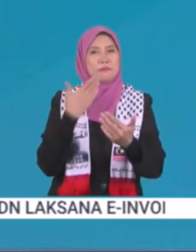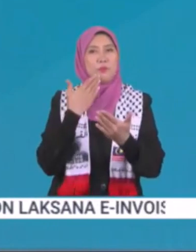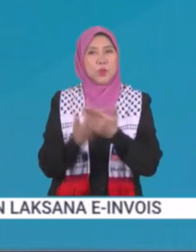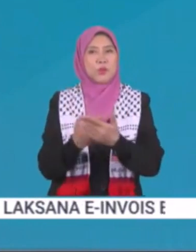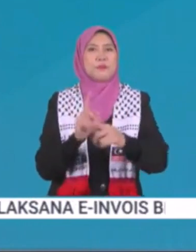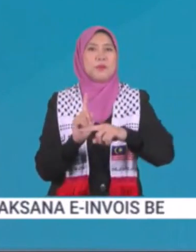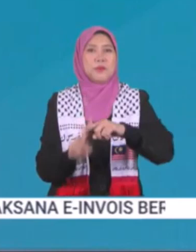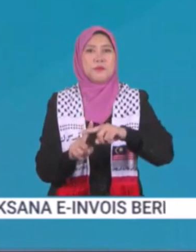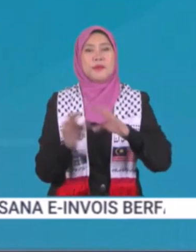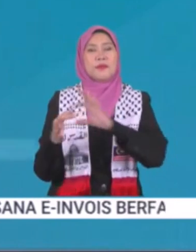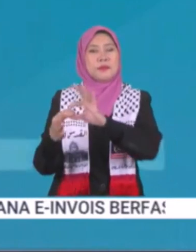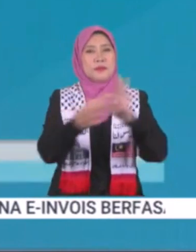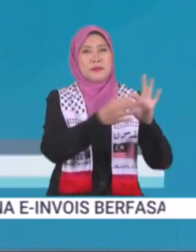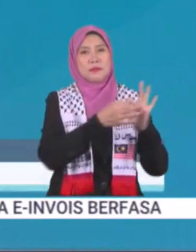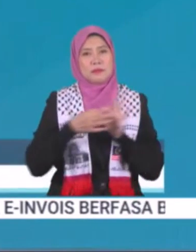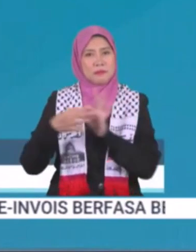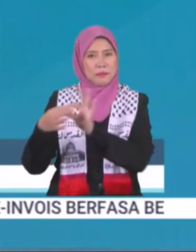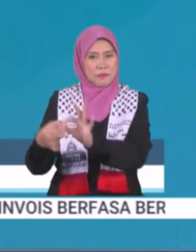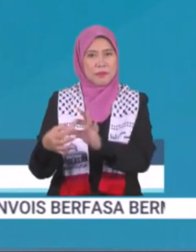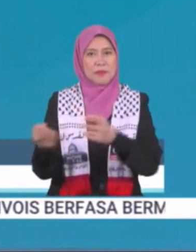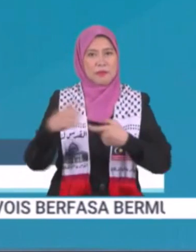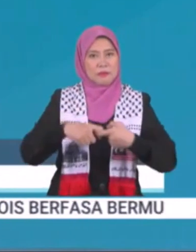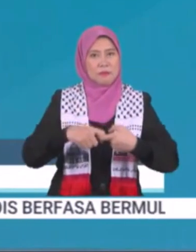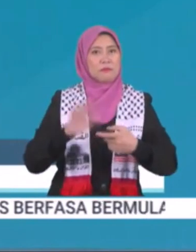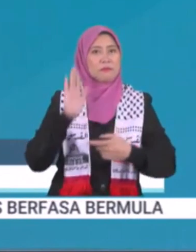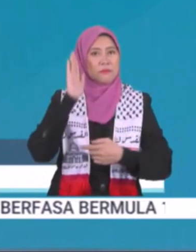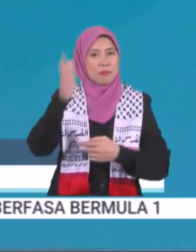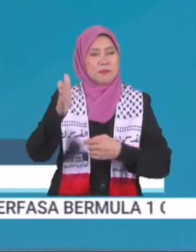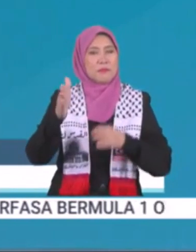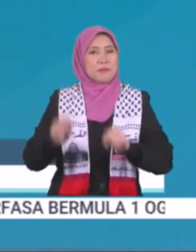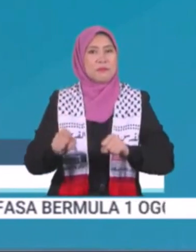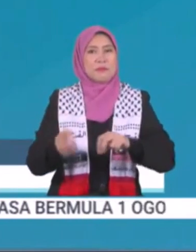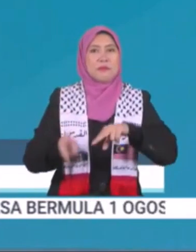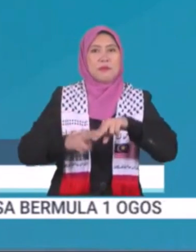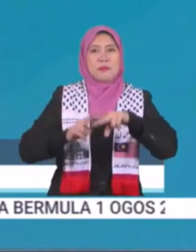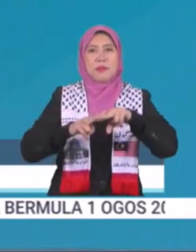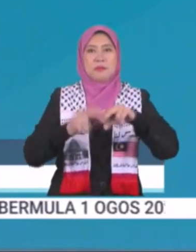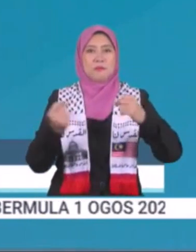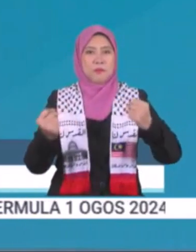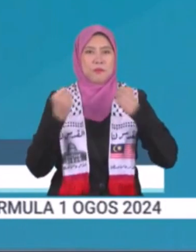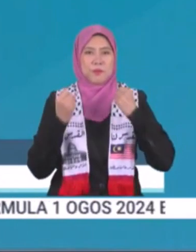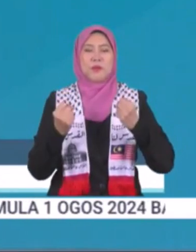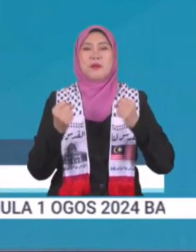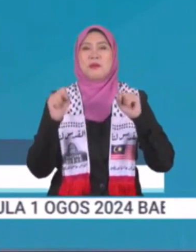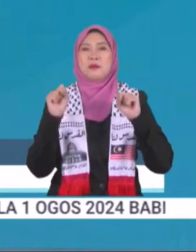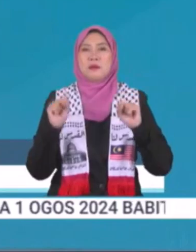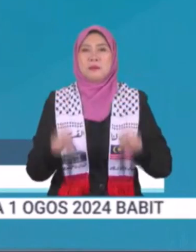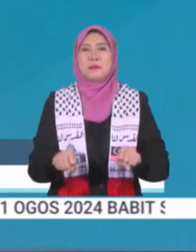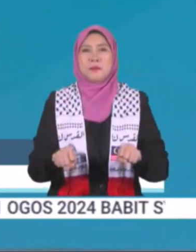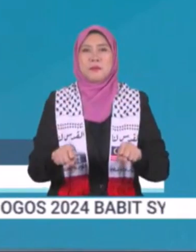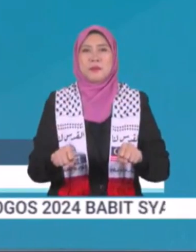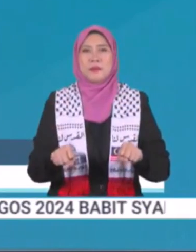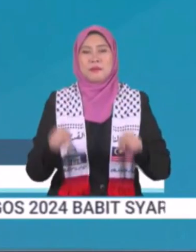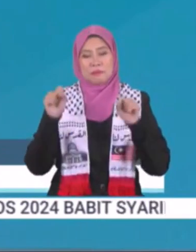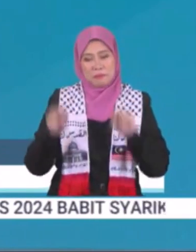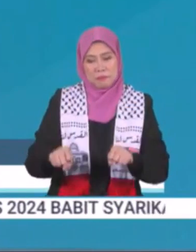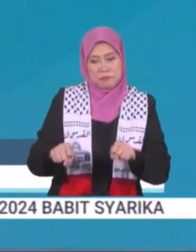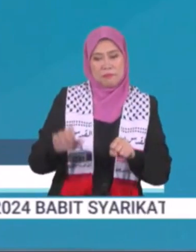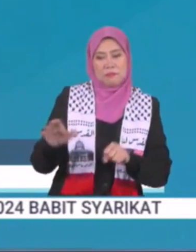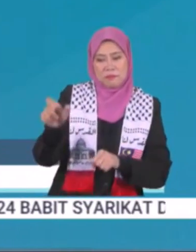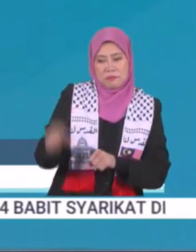positif. Kerjasama dengan beberapa pihak berkaitan dilaksana bagi meningkatkan tahap keupayaan dan